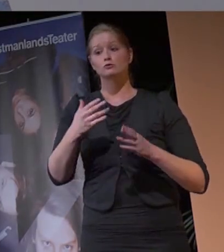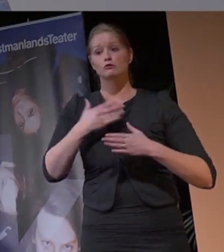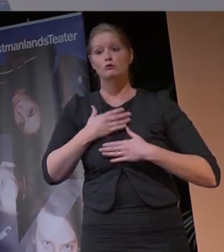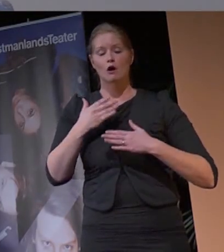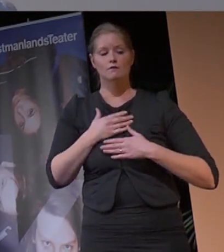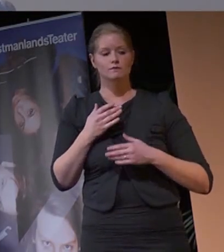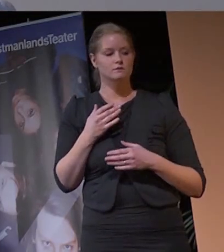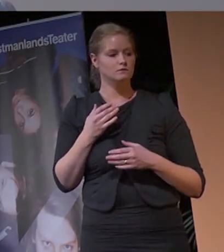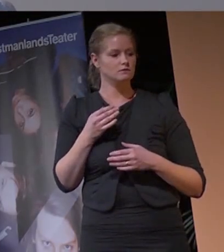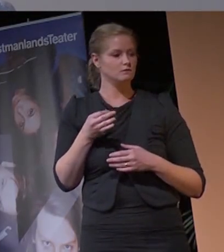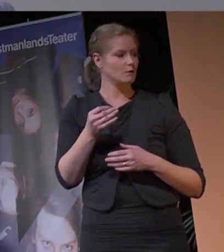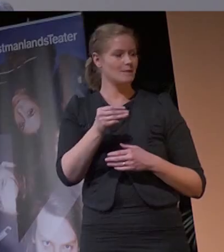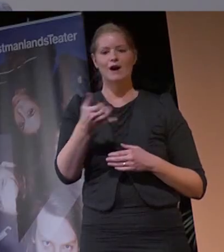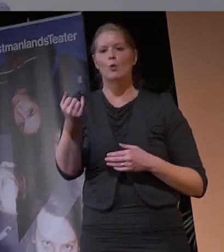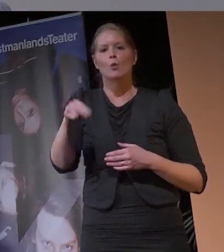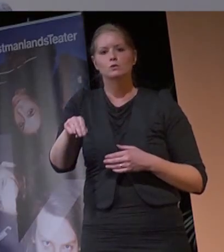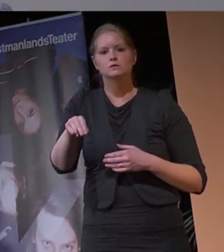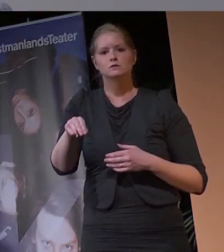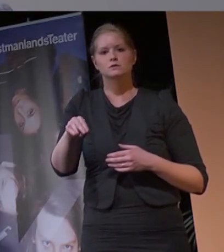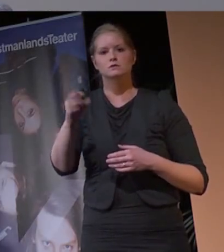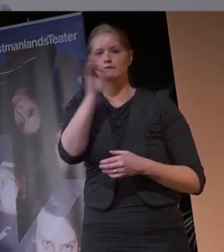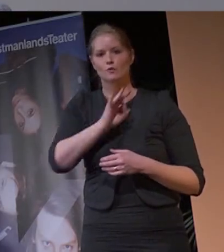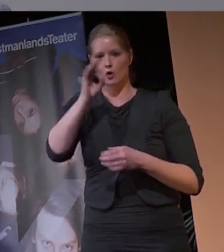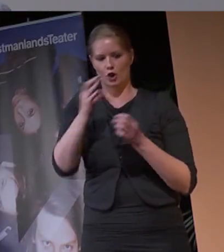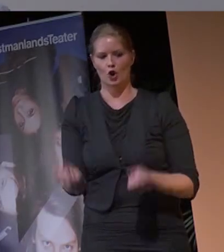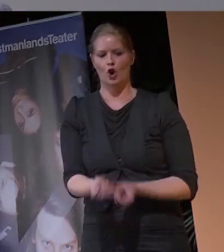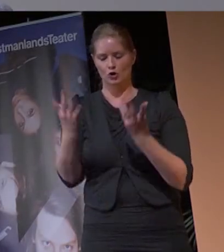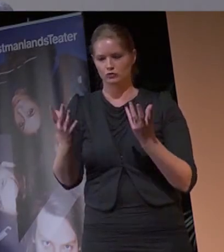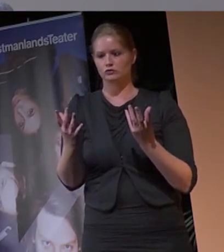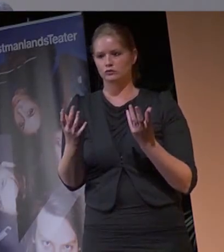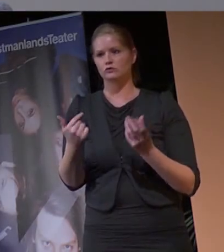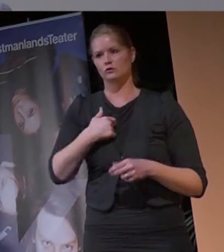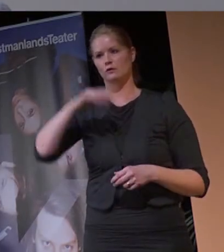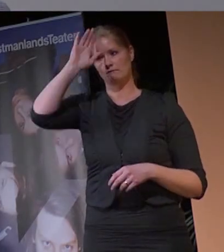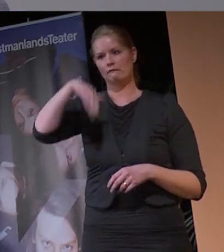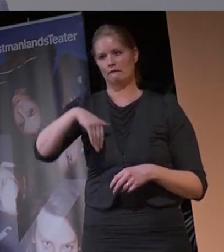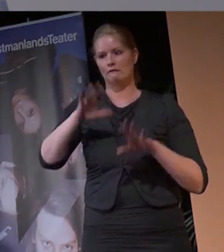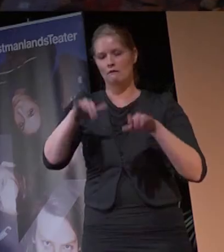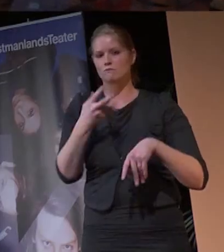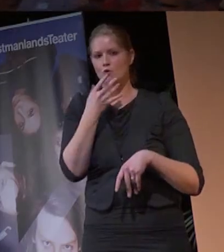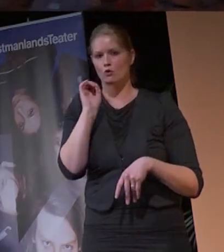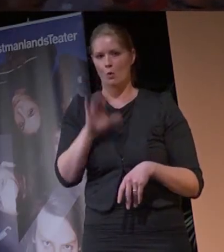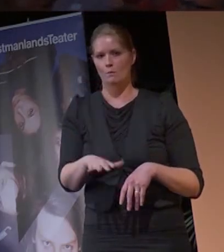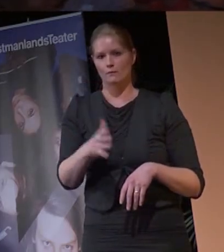pensionsfrågan är löst. Och jag vet att ni talade om det lite tidigare idag.